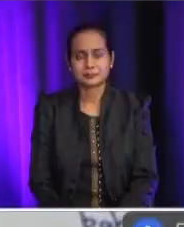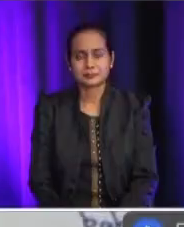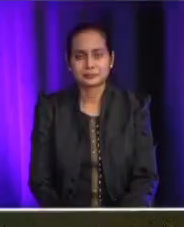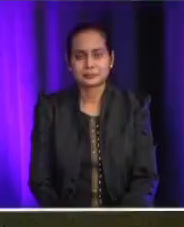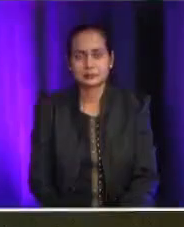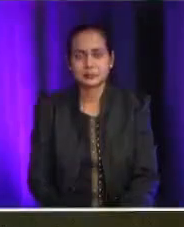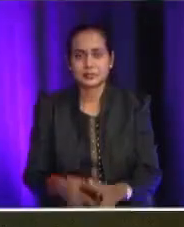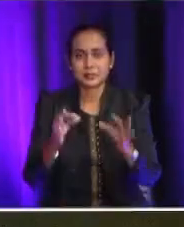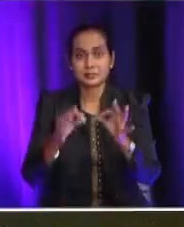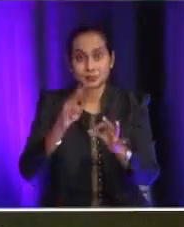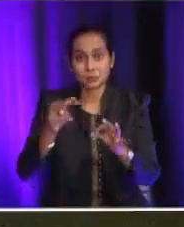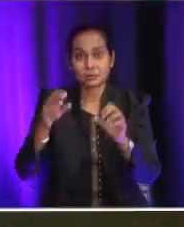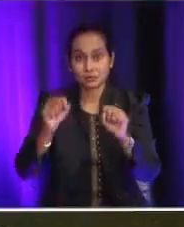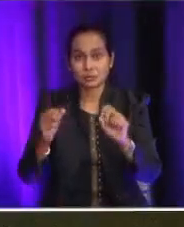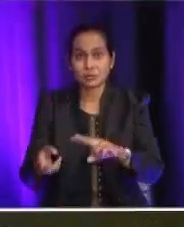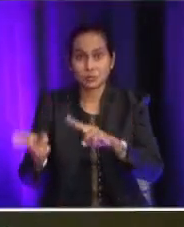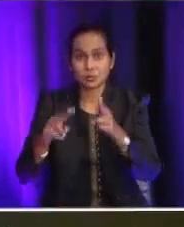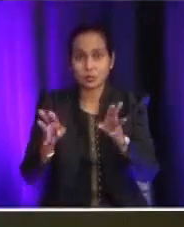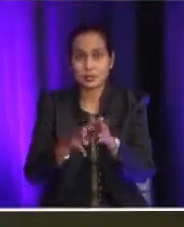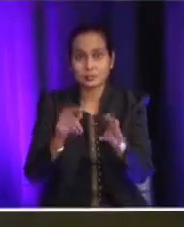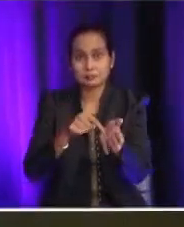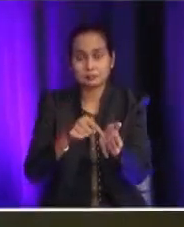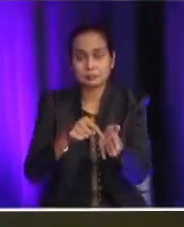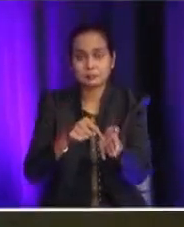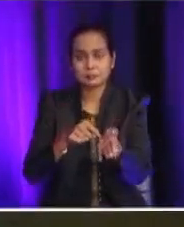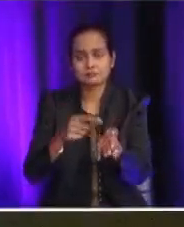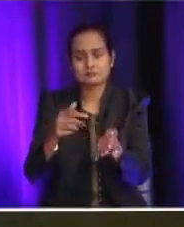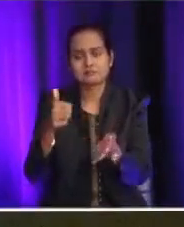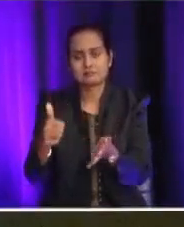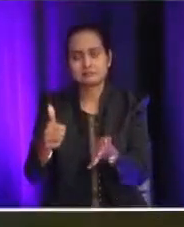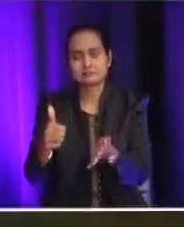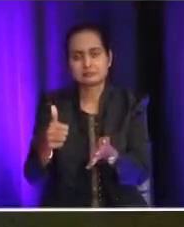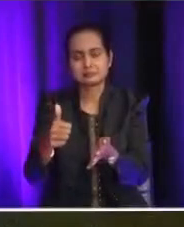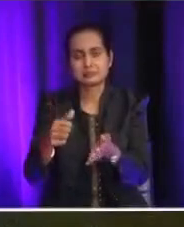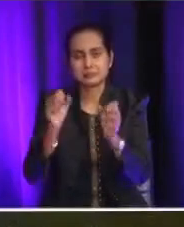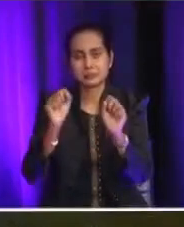sebenarnya kalau murid boleh olah maklumat sebegini, mereka memang layaklah diberi